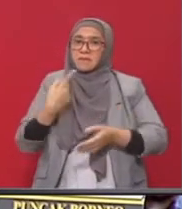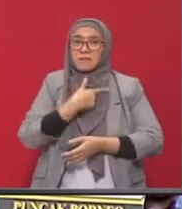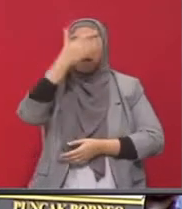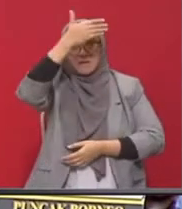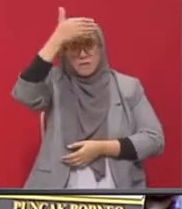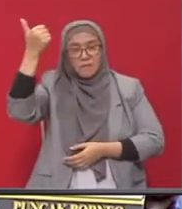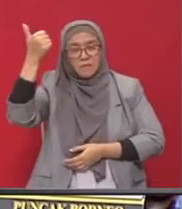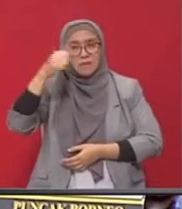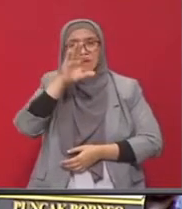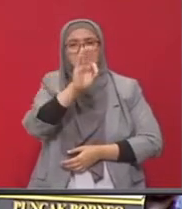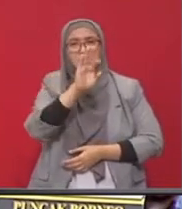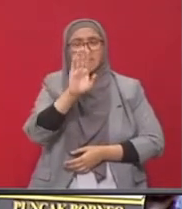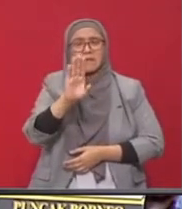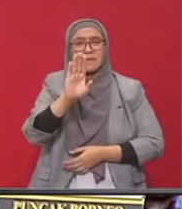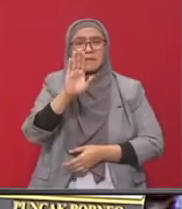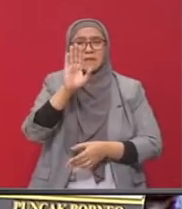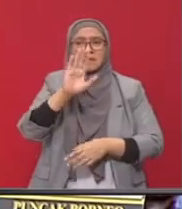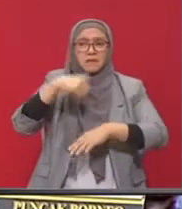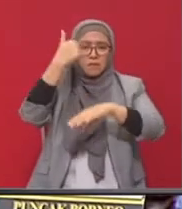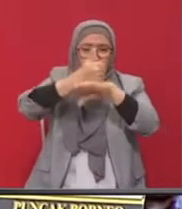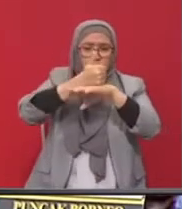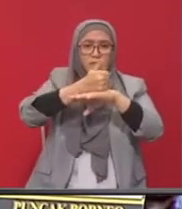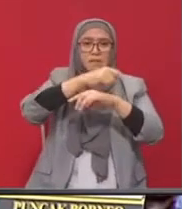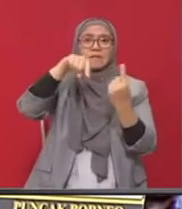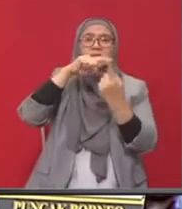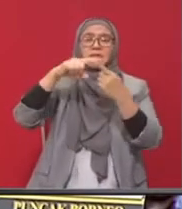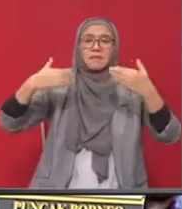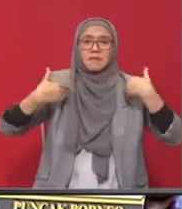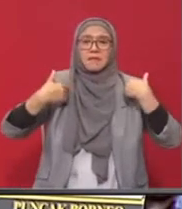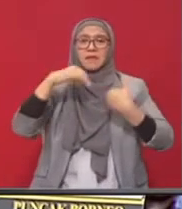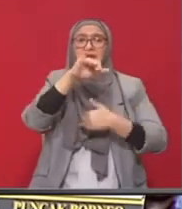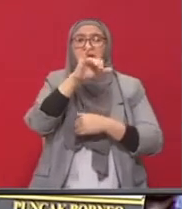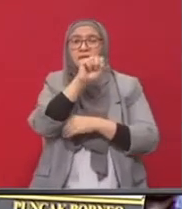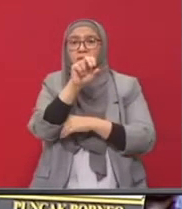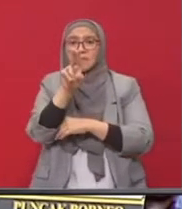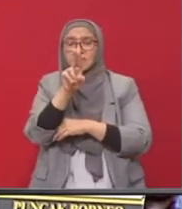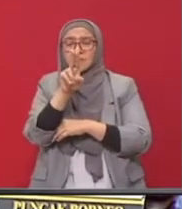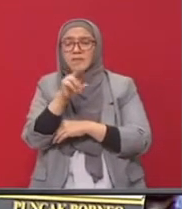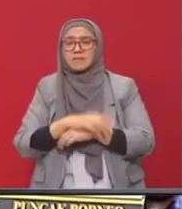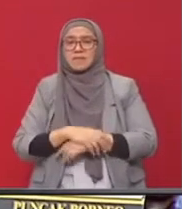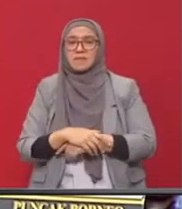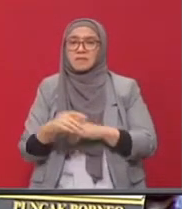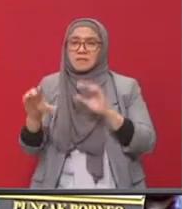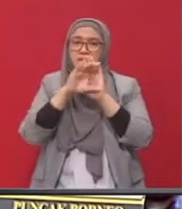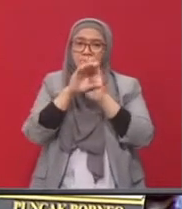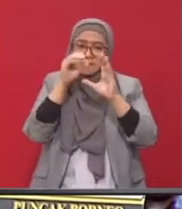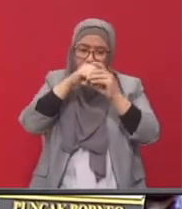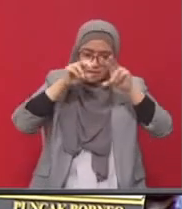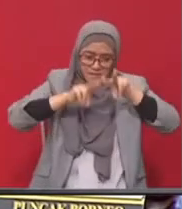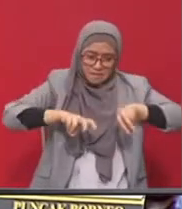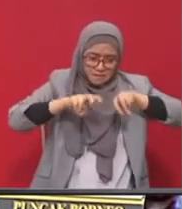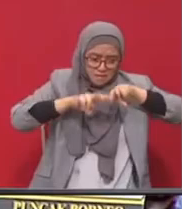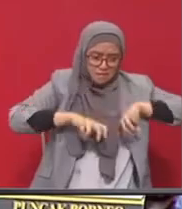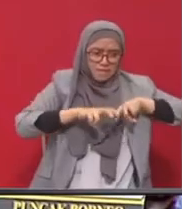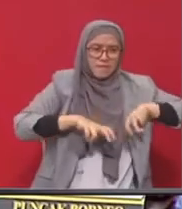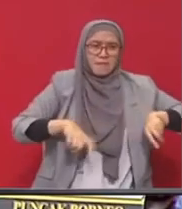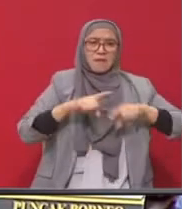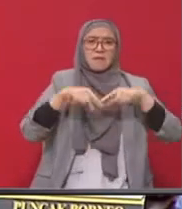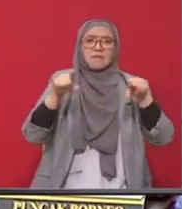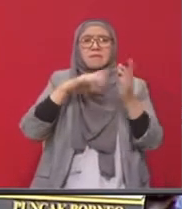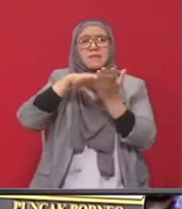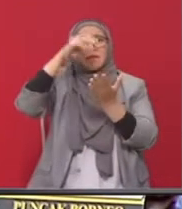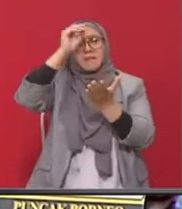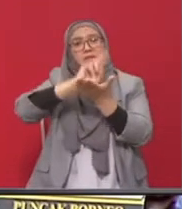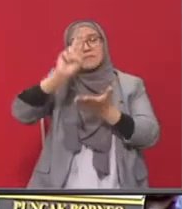pokoknya itu bukan apabila di Isu bukan siswa di belakang bebeti Sudikah Tekanlah kajian bau mahasiswa yang pulang